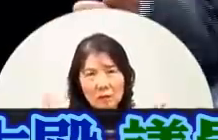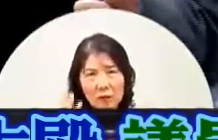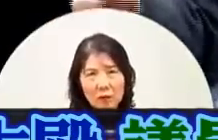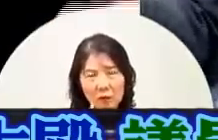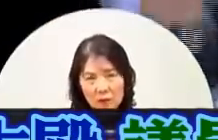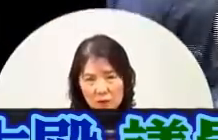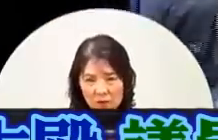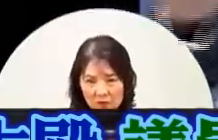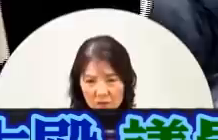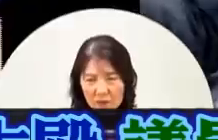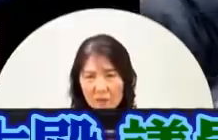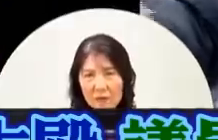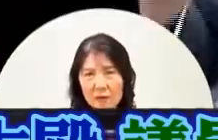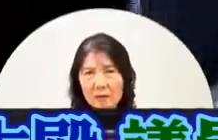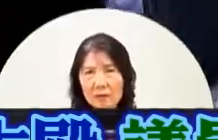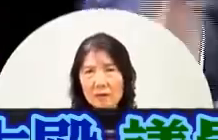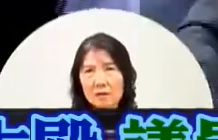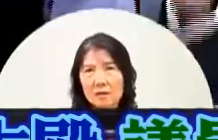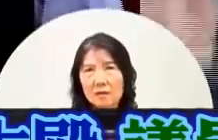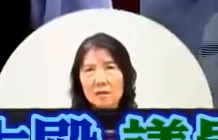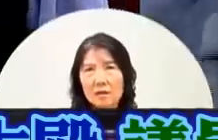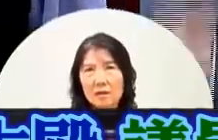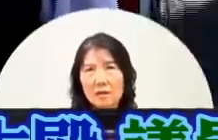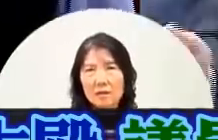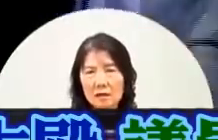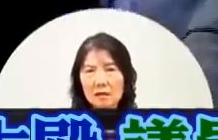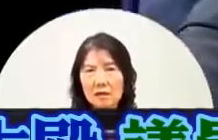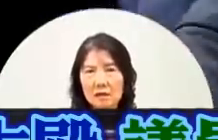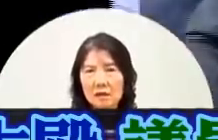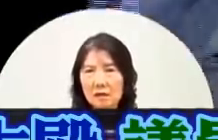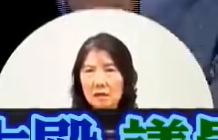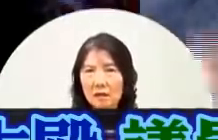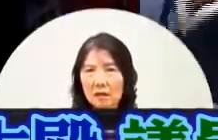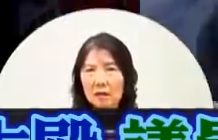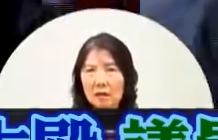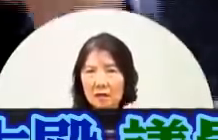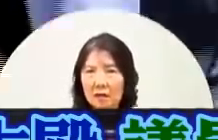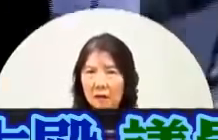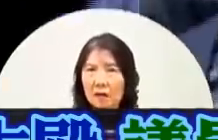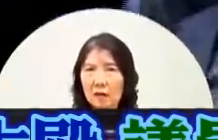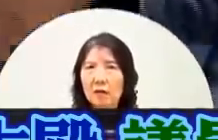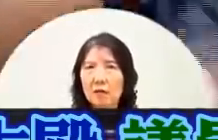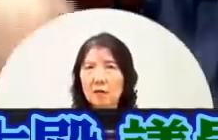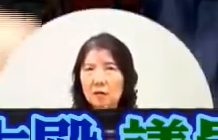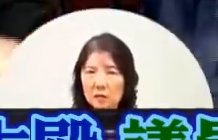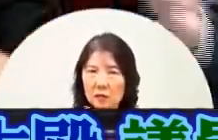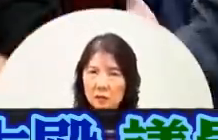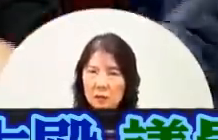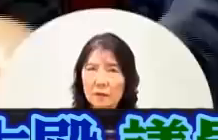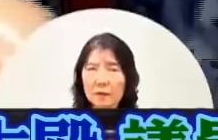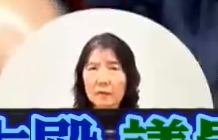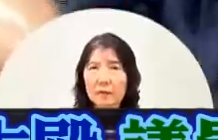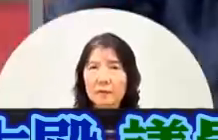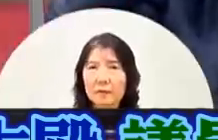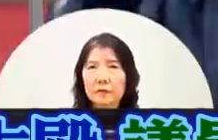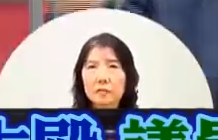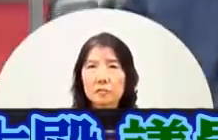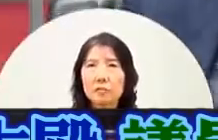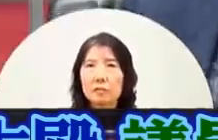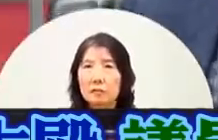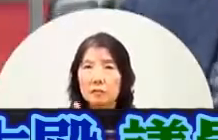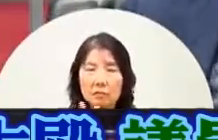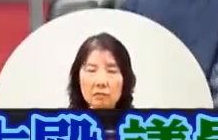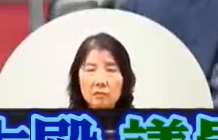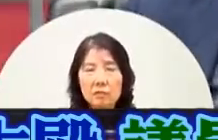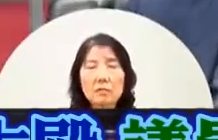把你当小学生，没有当法庭， 好好， 这是议会质询殿堂，是民主的殿堂， 请继续 问。议员问市长是天经地义的事情，你怎么可以